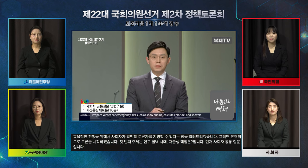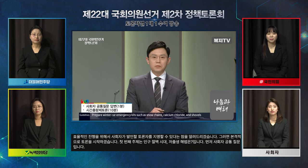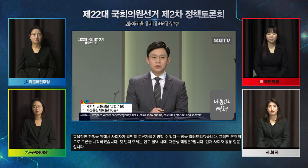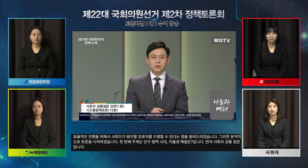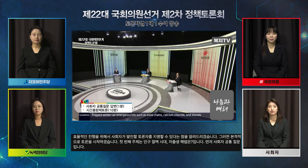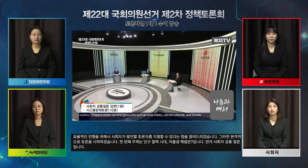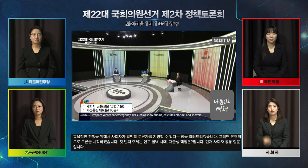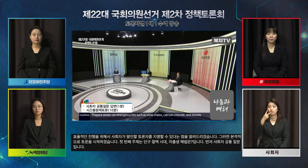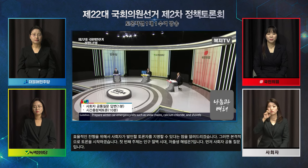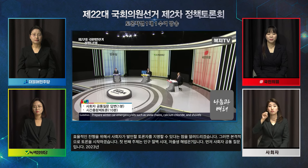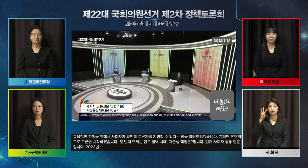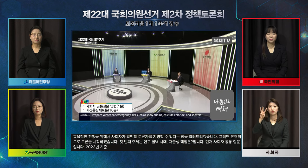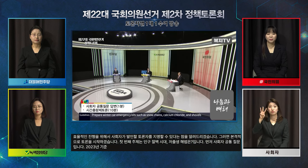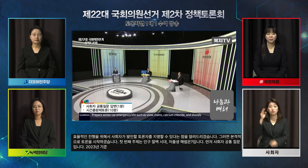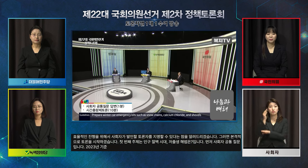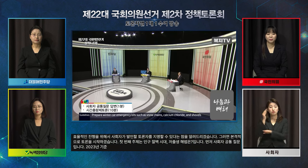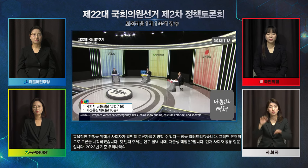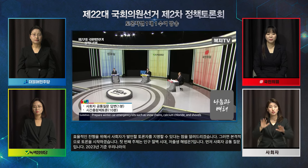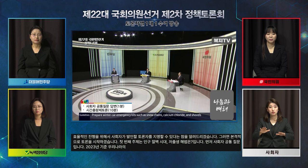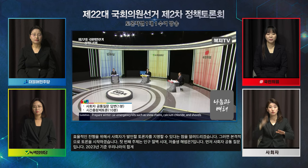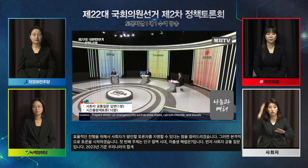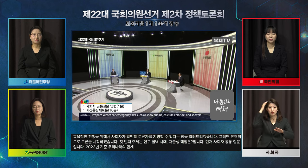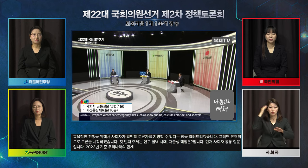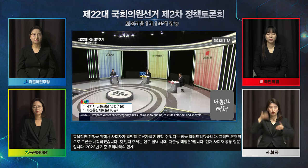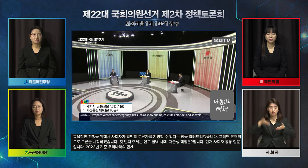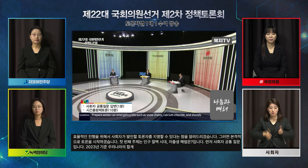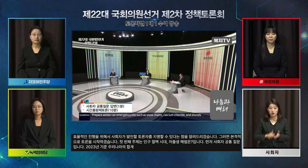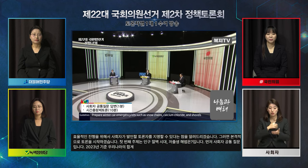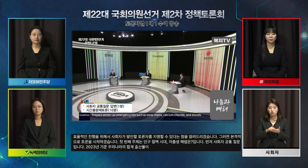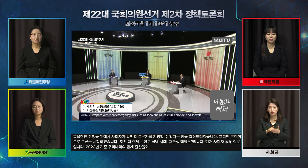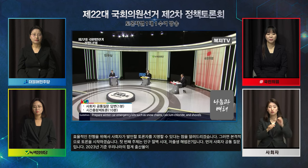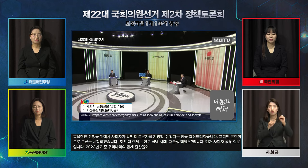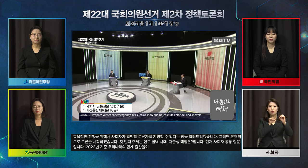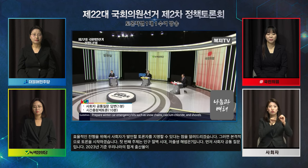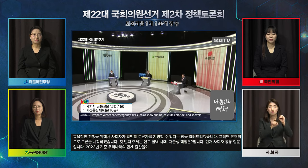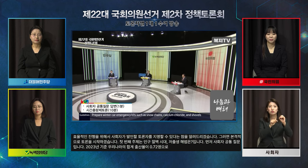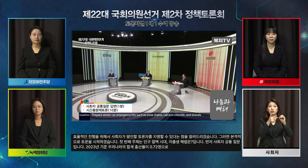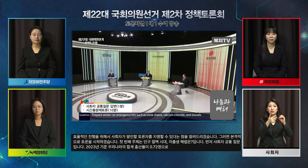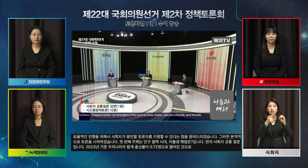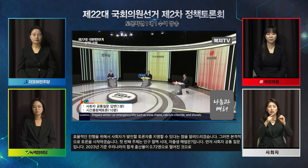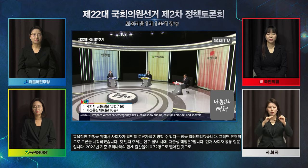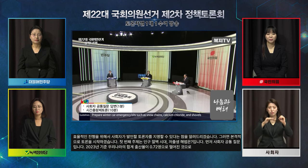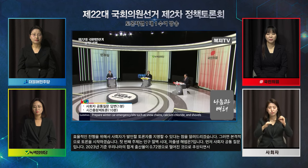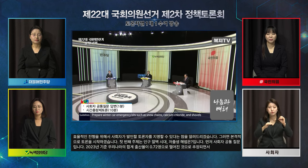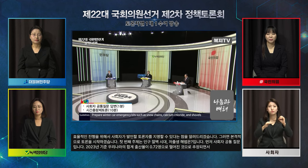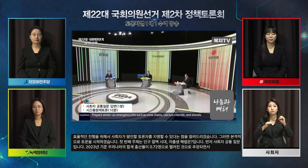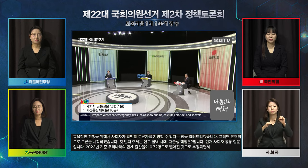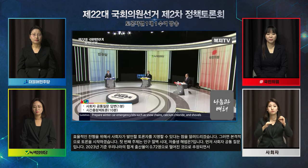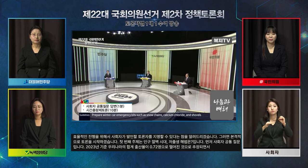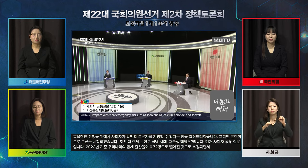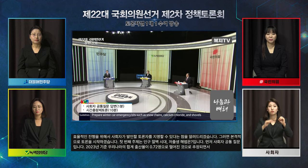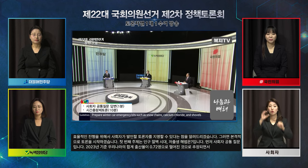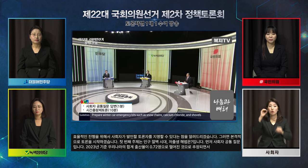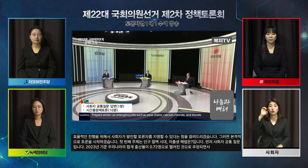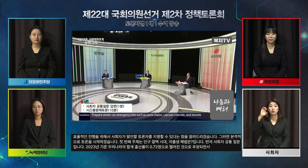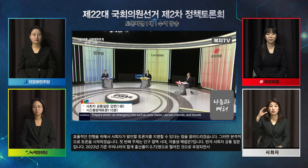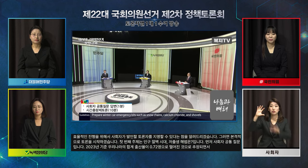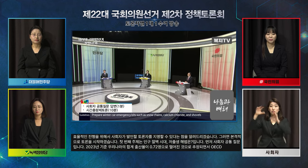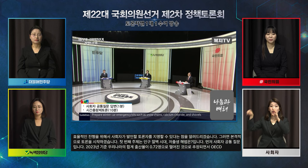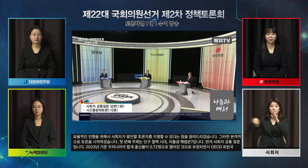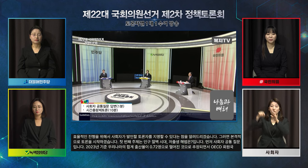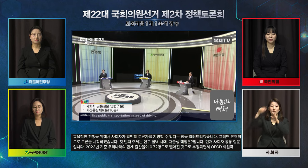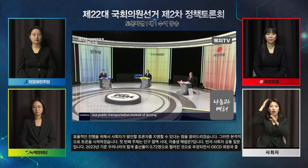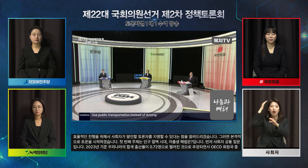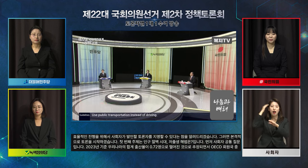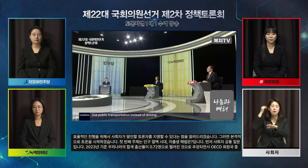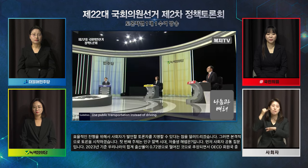2023년 기준 우리나라의 합계 출산율이 0.72명으로 떨어진 것으로 추정되면서 OECD 회원국 중 최저